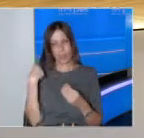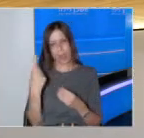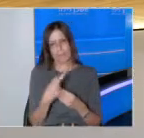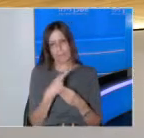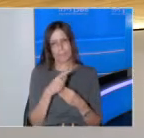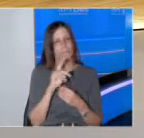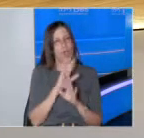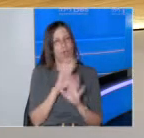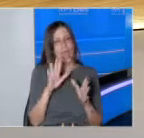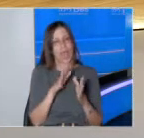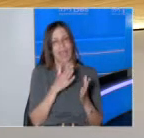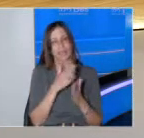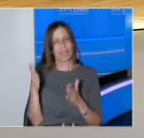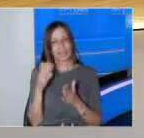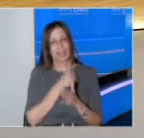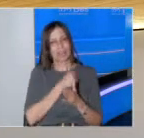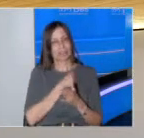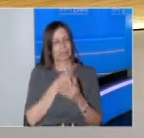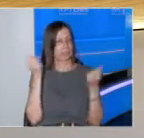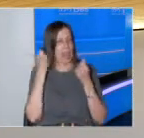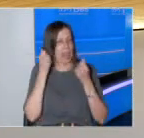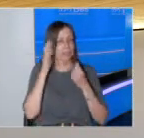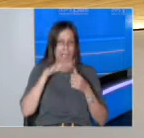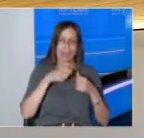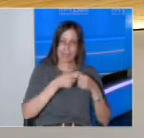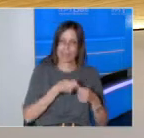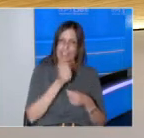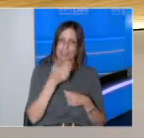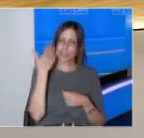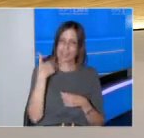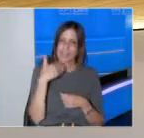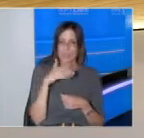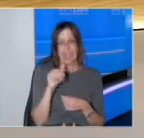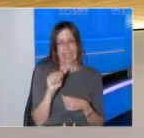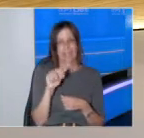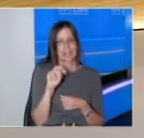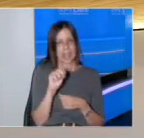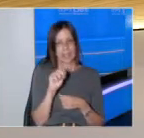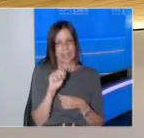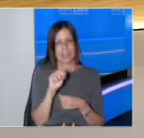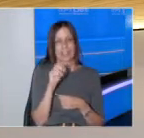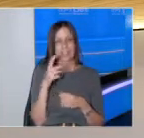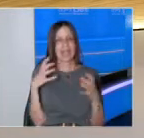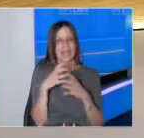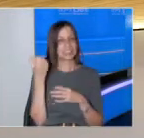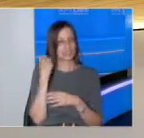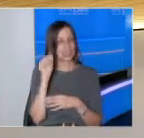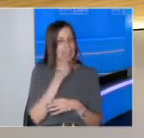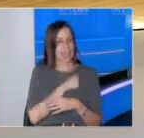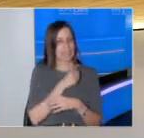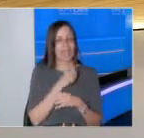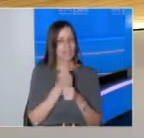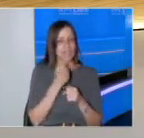אבל לא רק באגפים הדתיים נרשמה את הדמעה, גם חברת הכנסת לשעבר איילת נחמיאס ורבין מחנה הציוני, העבודה, היא